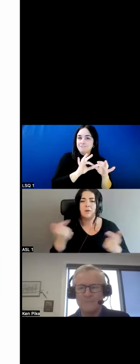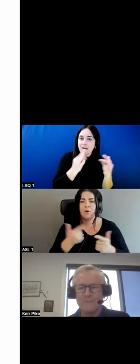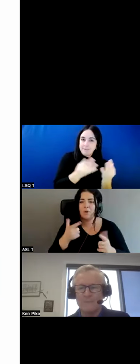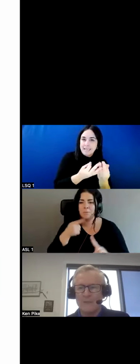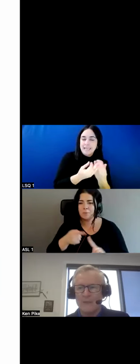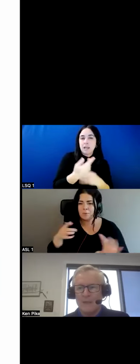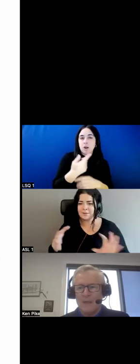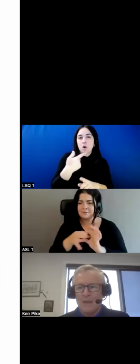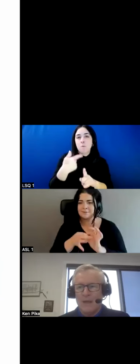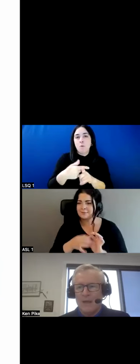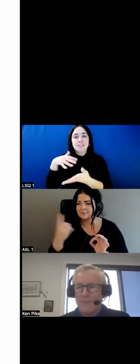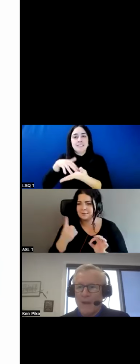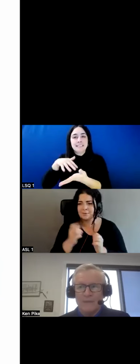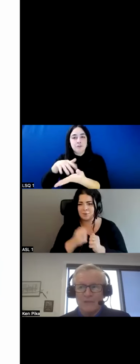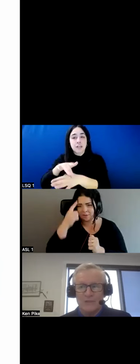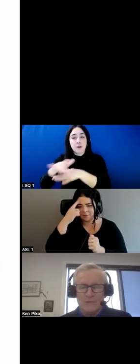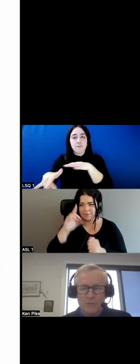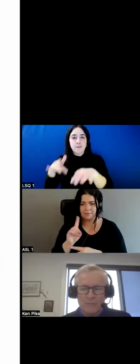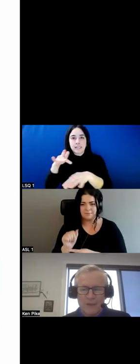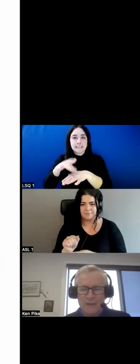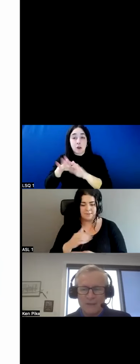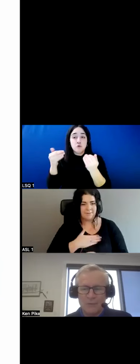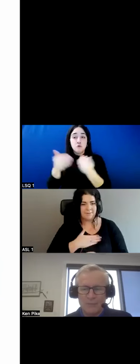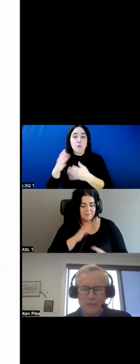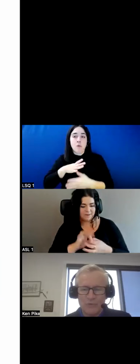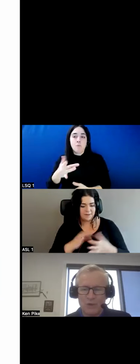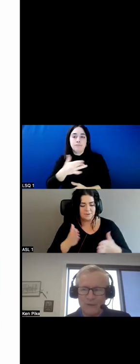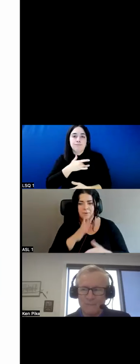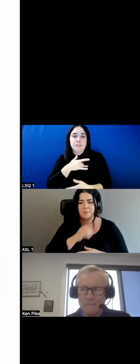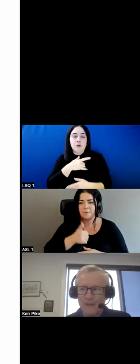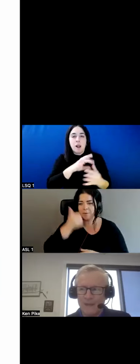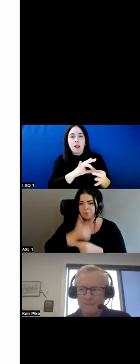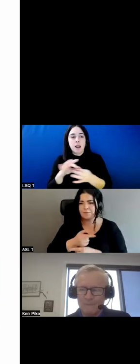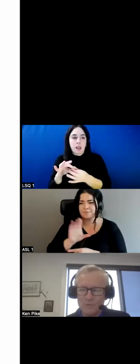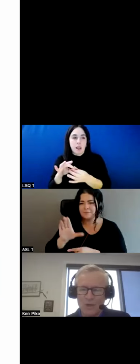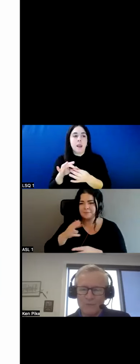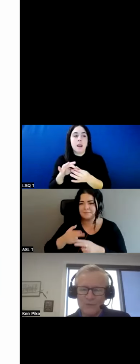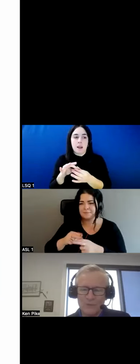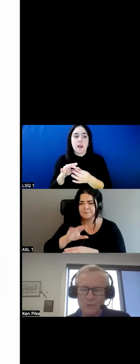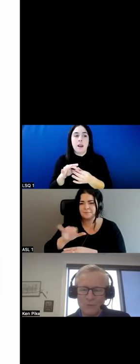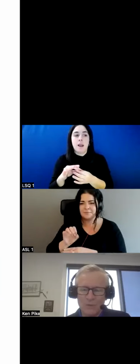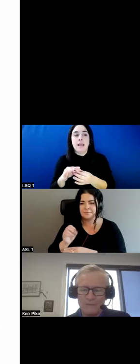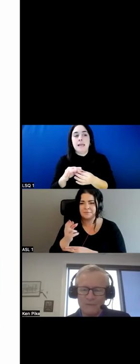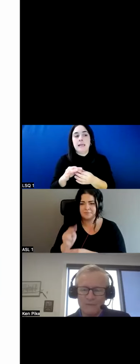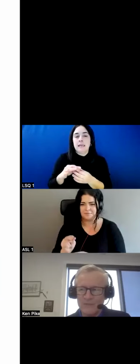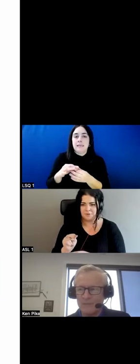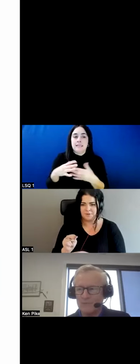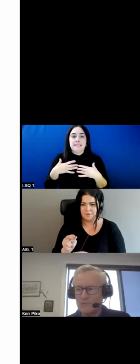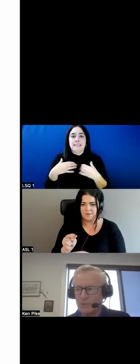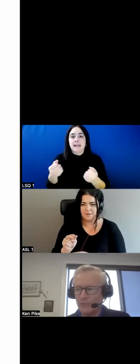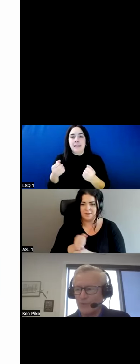la déficience intellectuelle. Mon lien, c'est mon grand frère John.